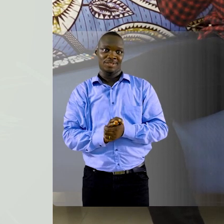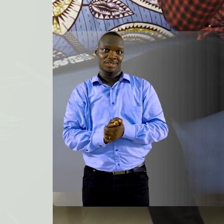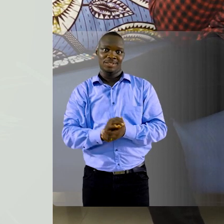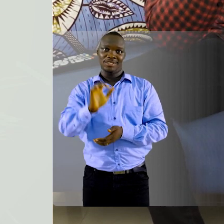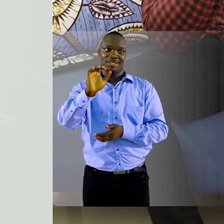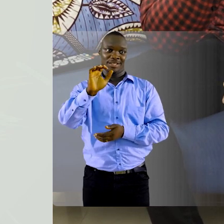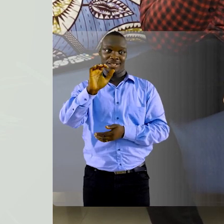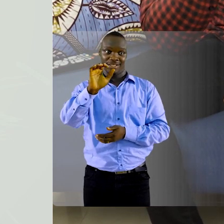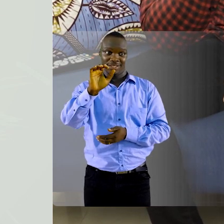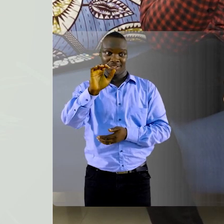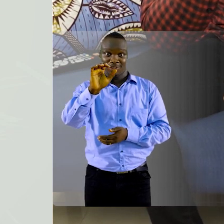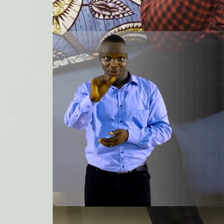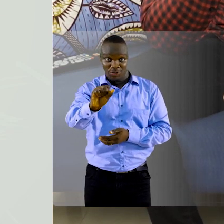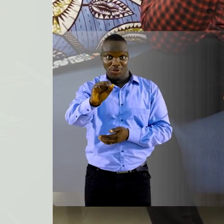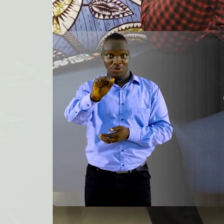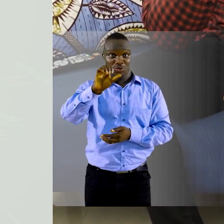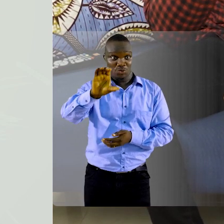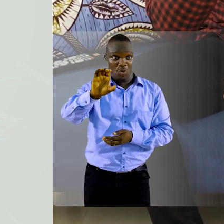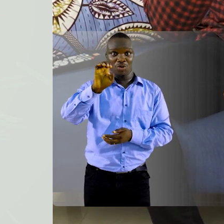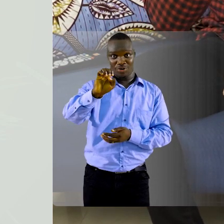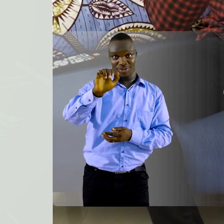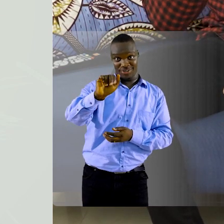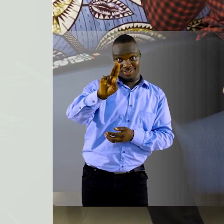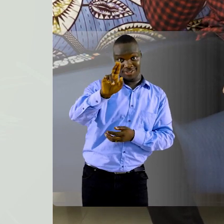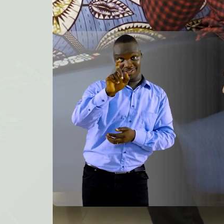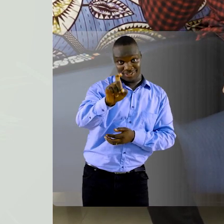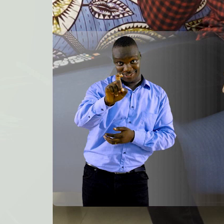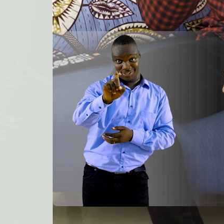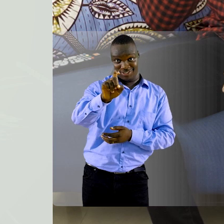Sceaux avec